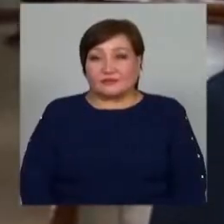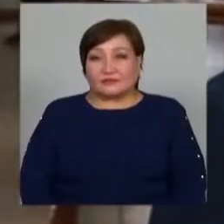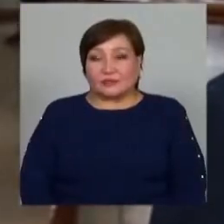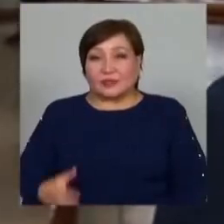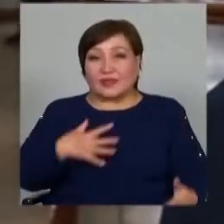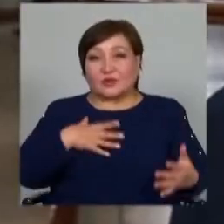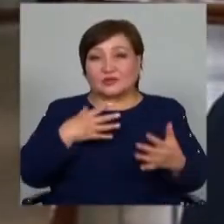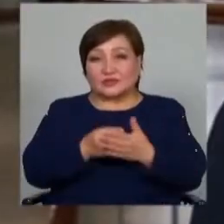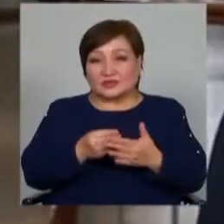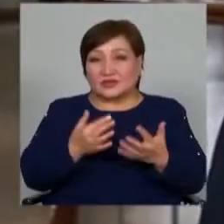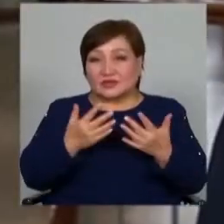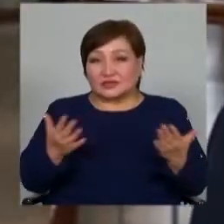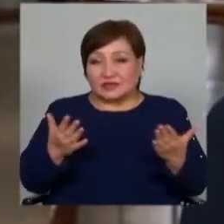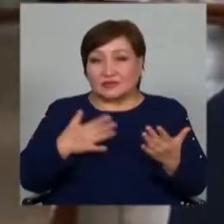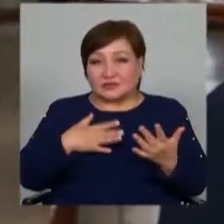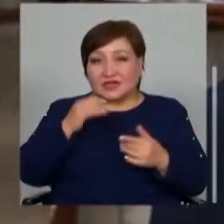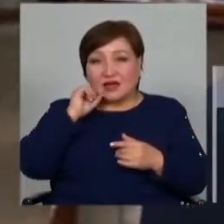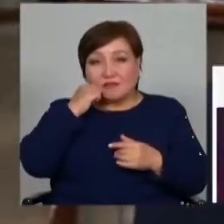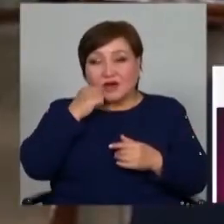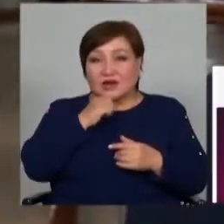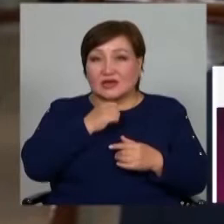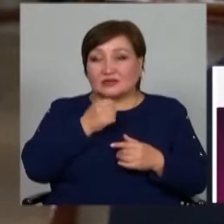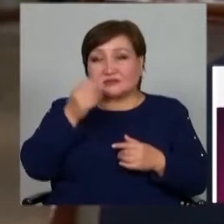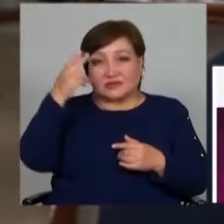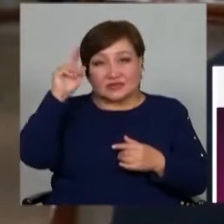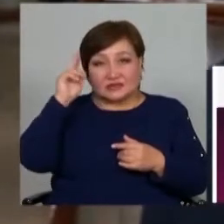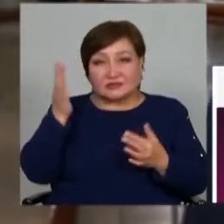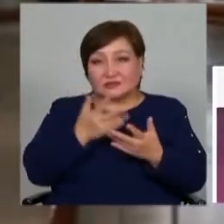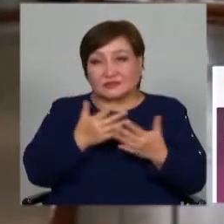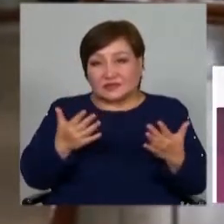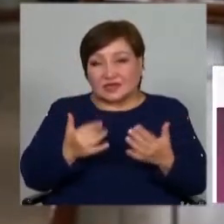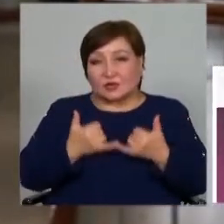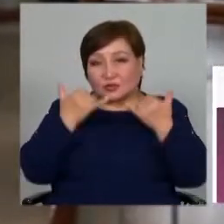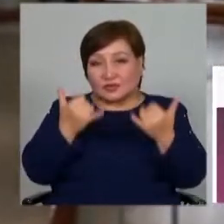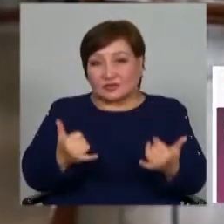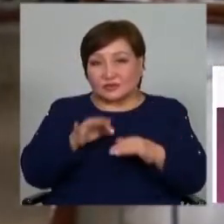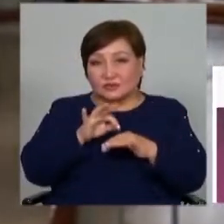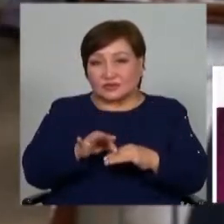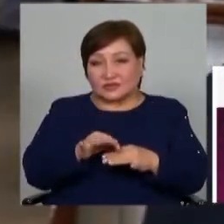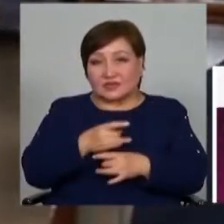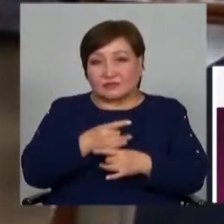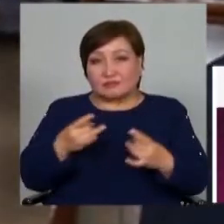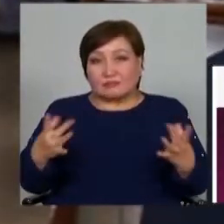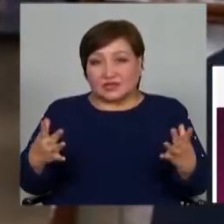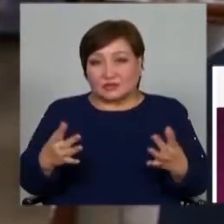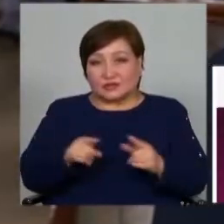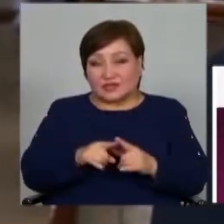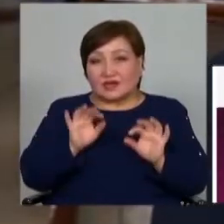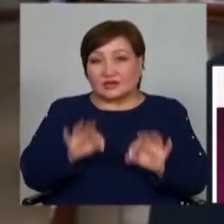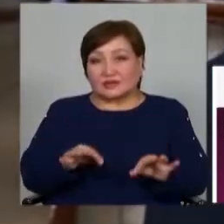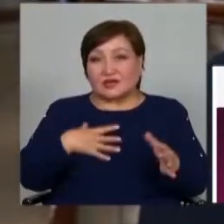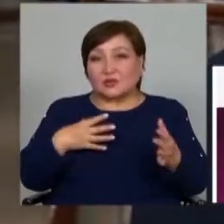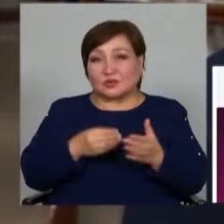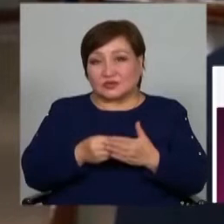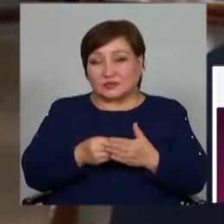Өзіміздің қаншама өрімдей апаларымыз, тәтелеріміз, ағаларымыздың құрметіне бүгін өтіп жатқан мерейтойына әрине де өзімнің қандай да